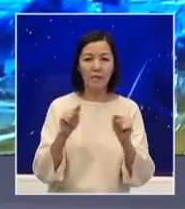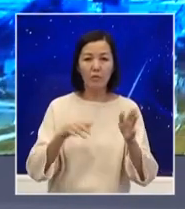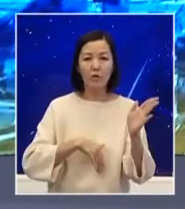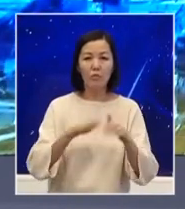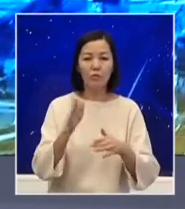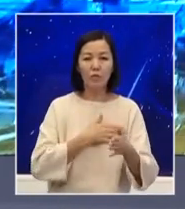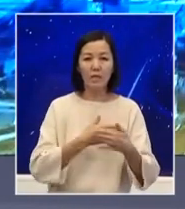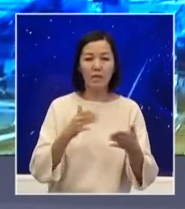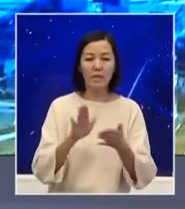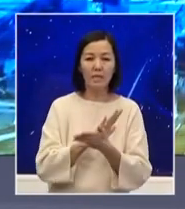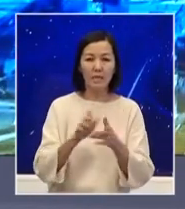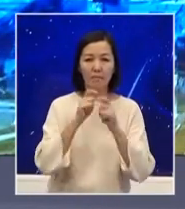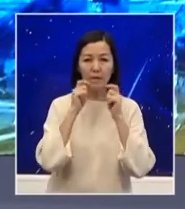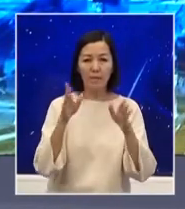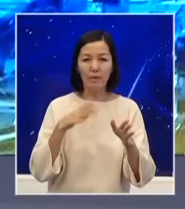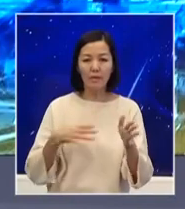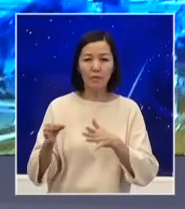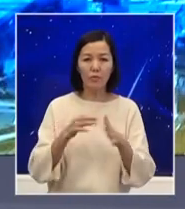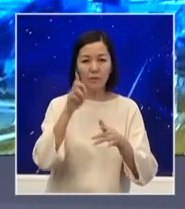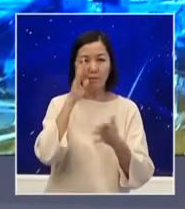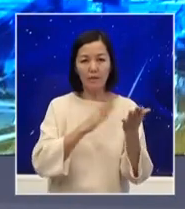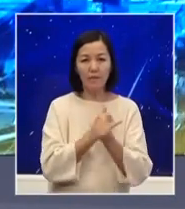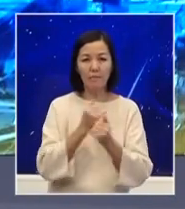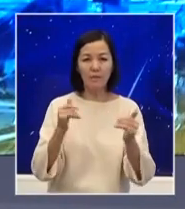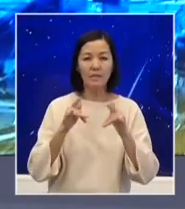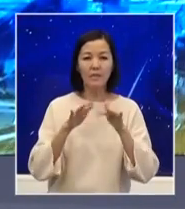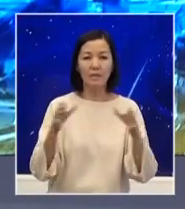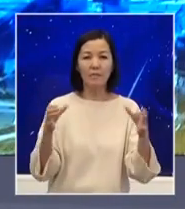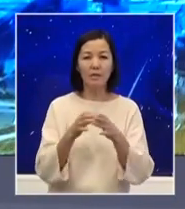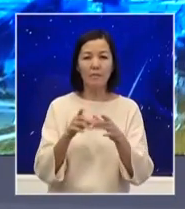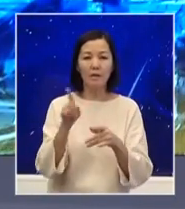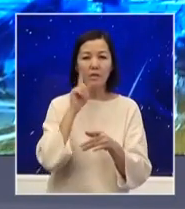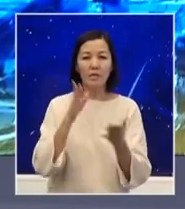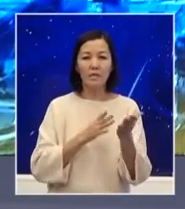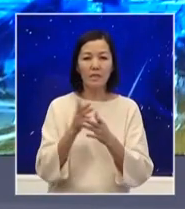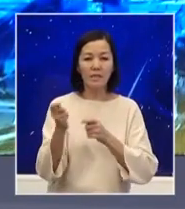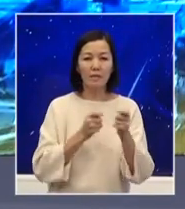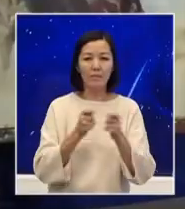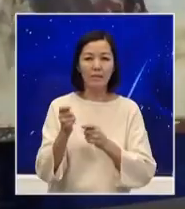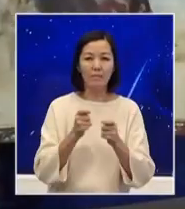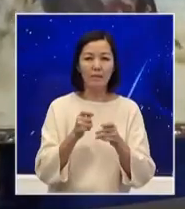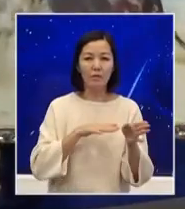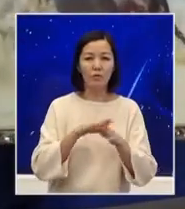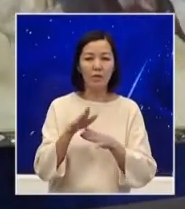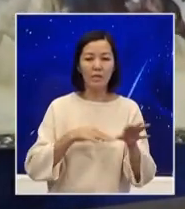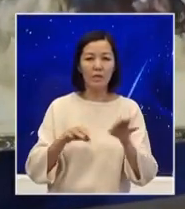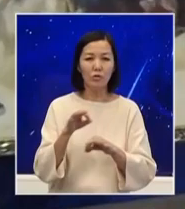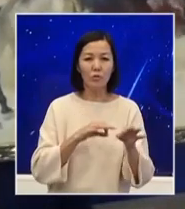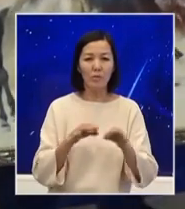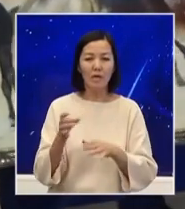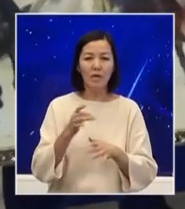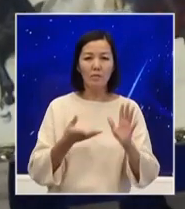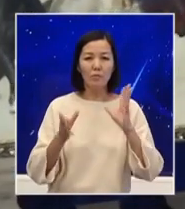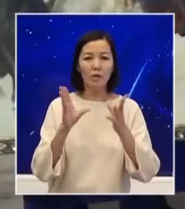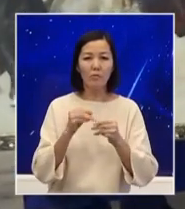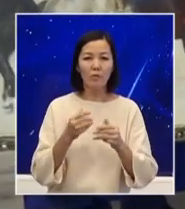насихаттап жүрген үздік еріктілер марапатталды. Облыстық мемлекеттік қызмет істері департаменті мен жастар саясаты басқармасы тарапынан жүзеге асқан